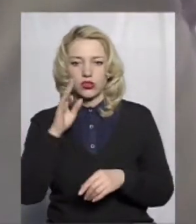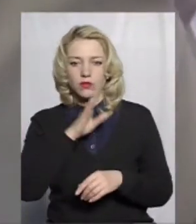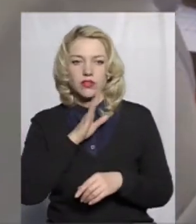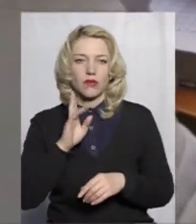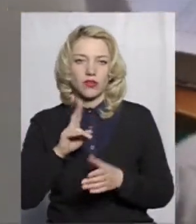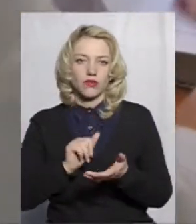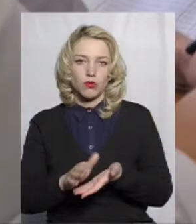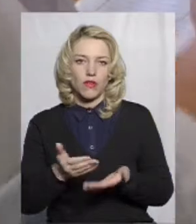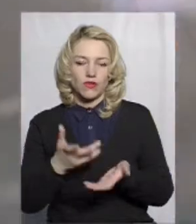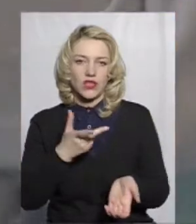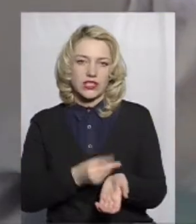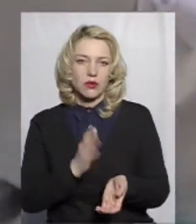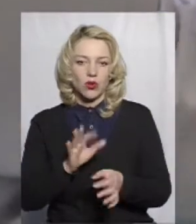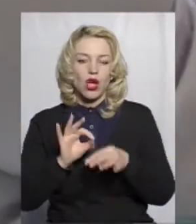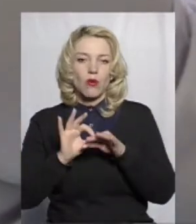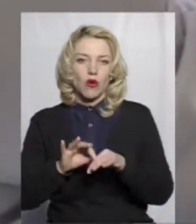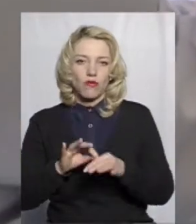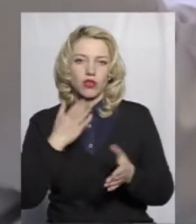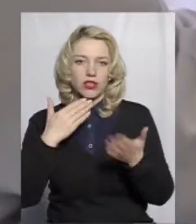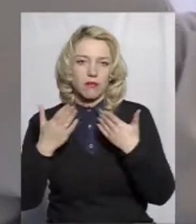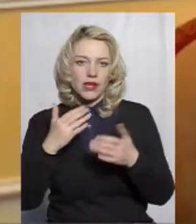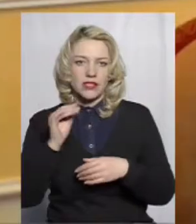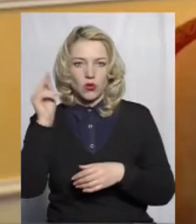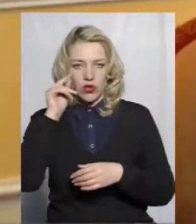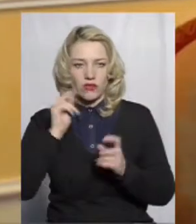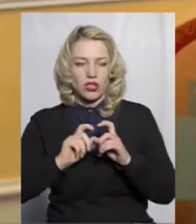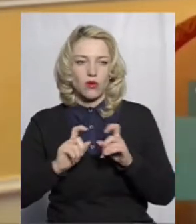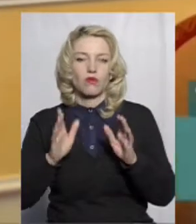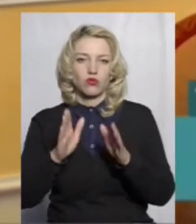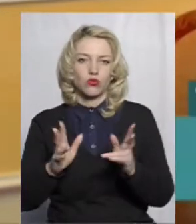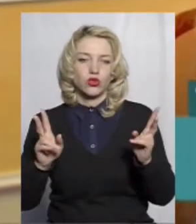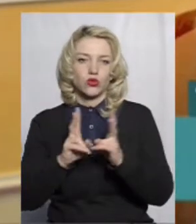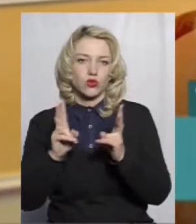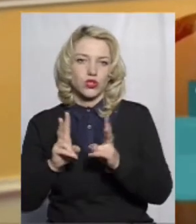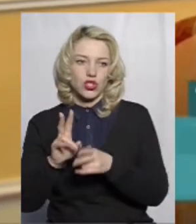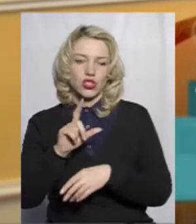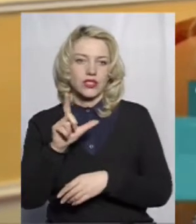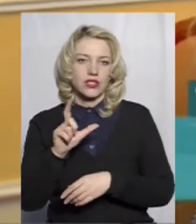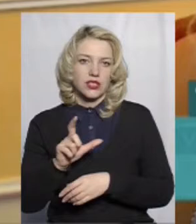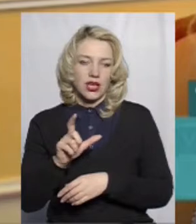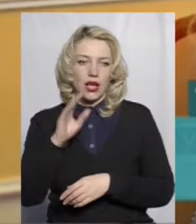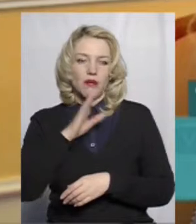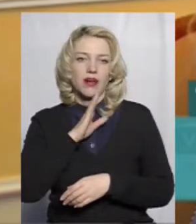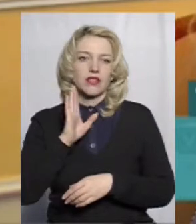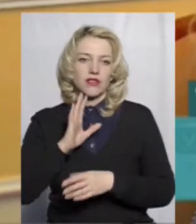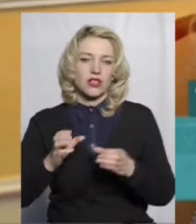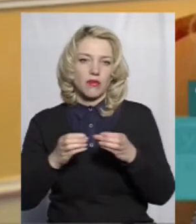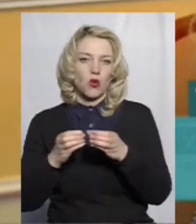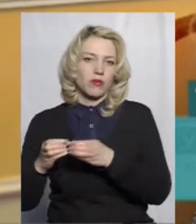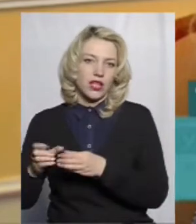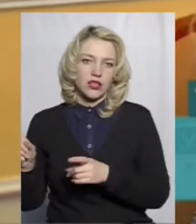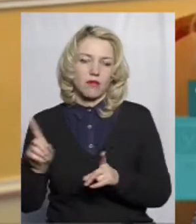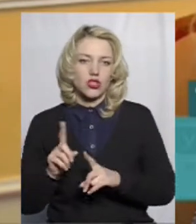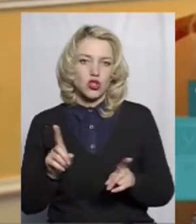відмовились від вакцинації, проводитимуть бесіди у навчальному закладі. Буде зустрічі із батьківськими комітетами,